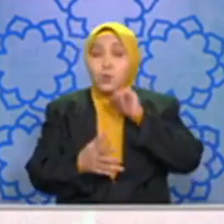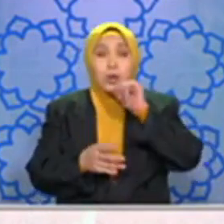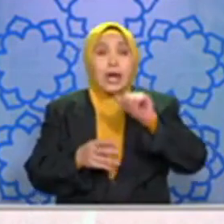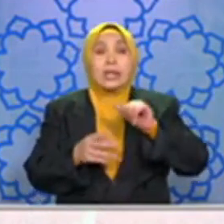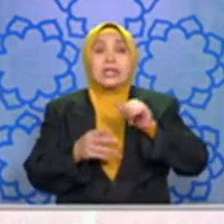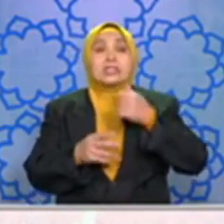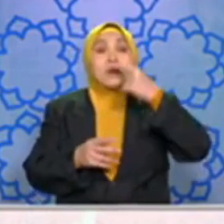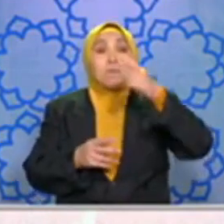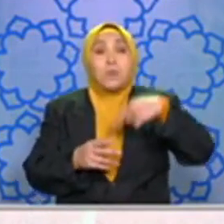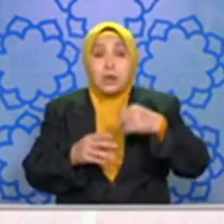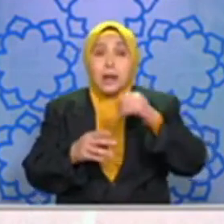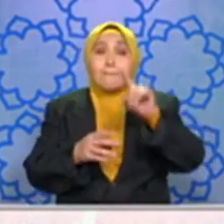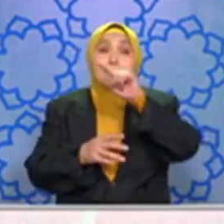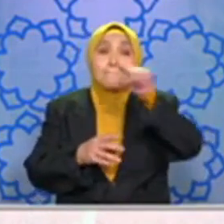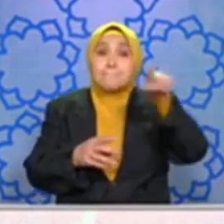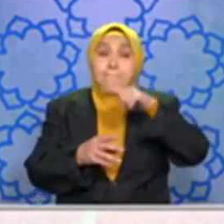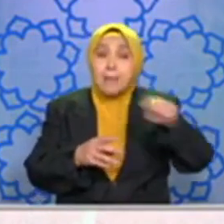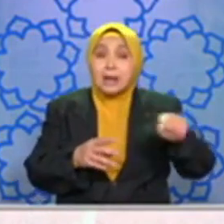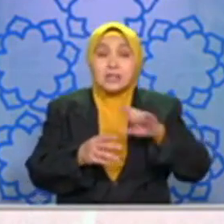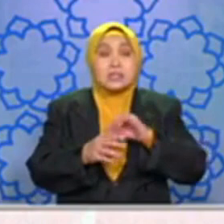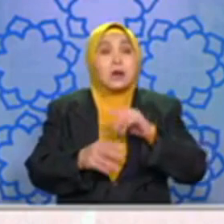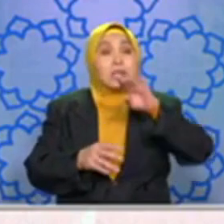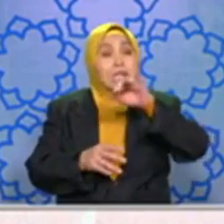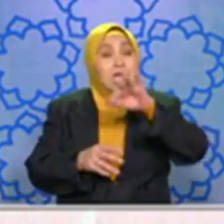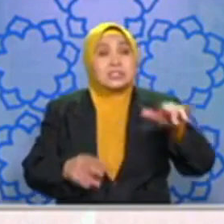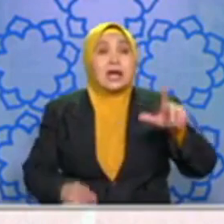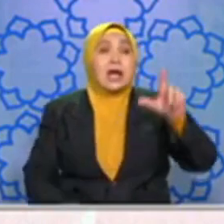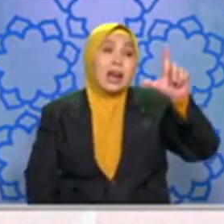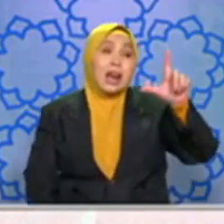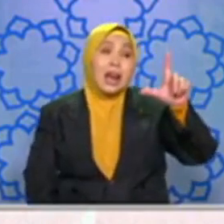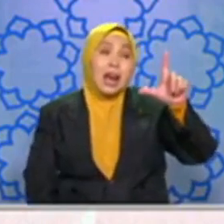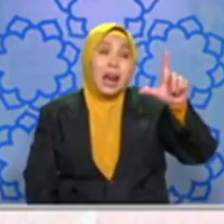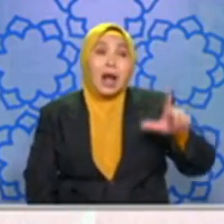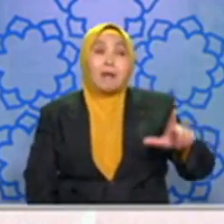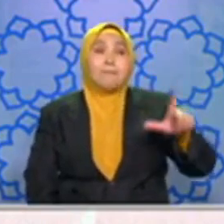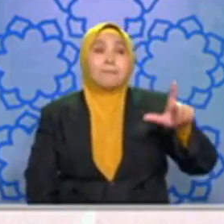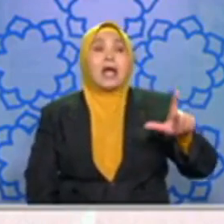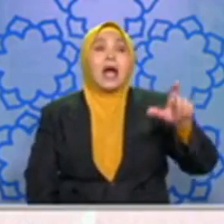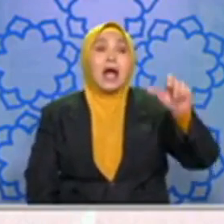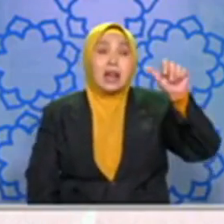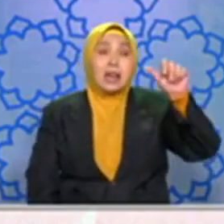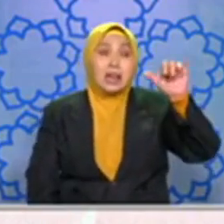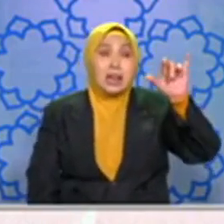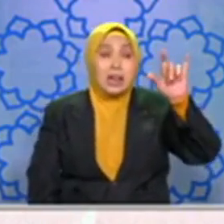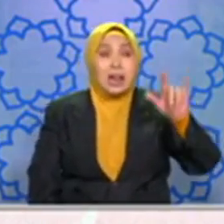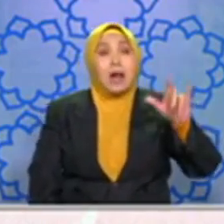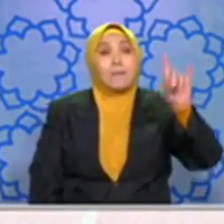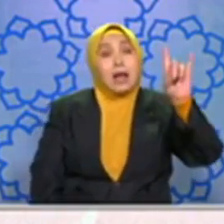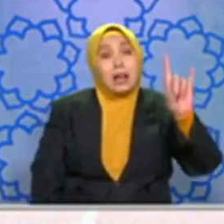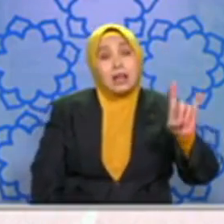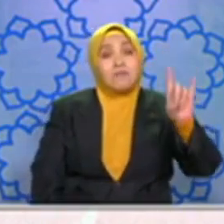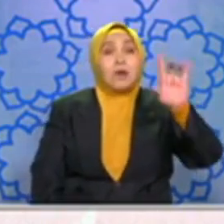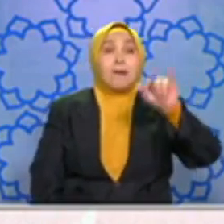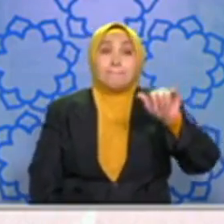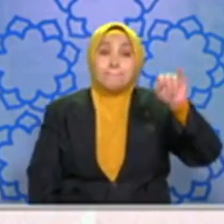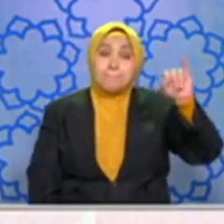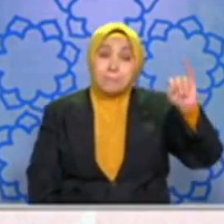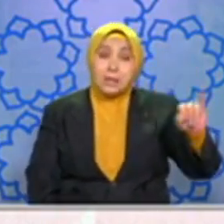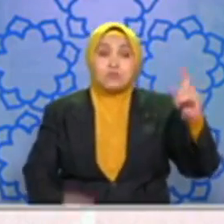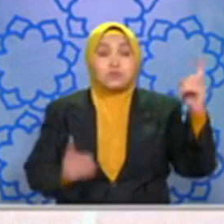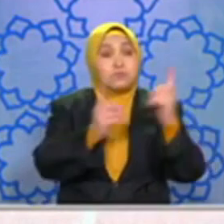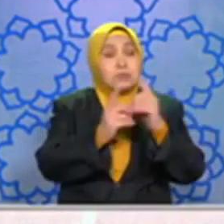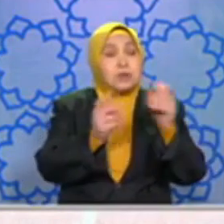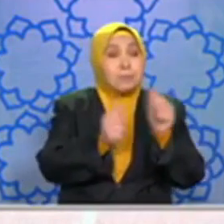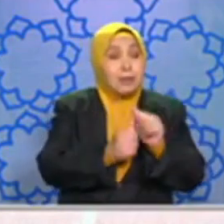barisnya. Okey, tapi kalau diejanya lam, lam alif mim, mim mati. Jumpa pula mim,